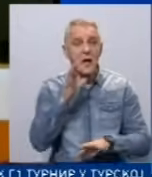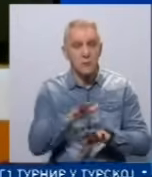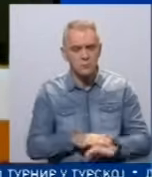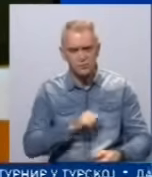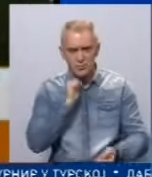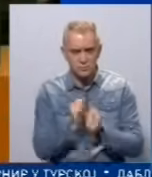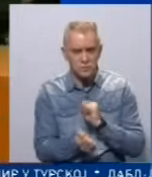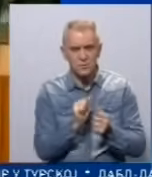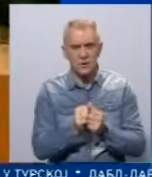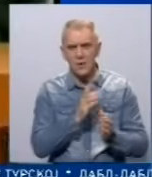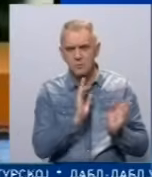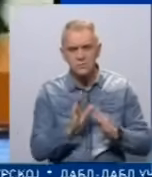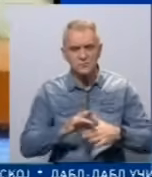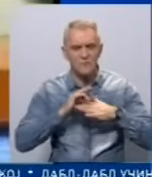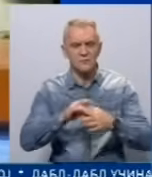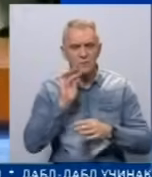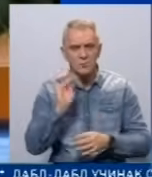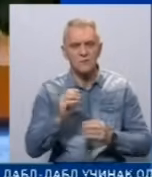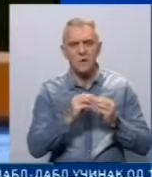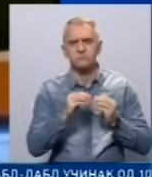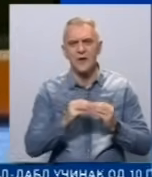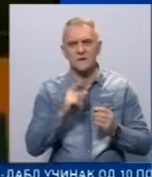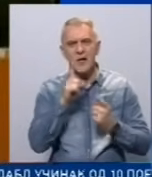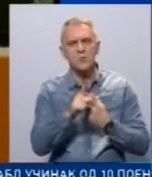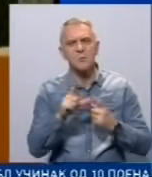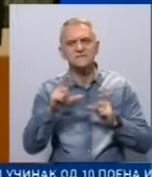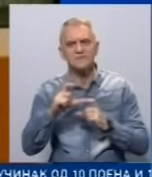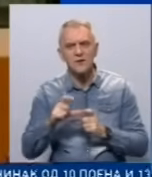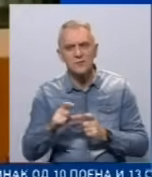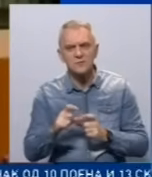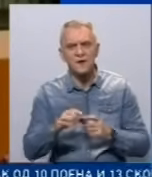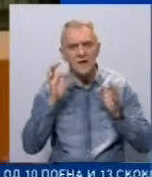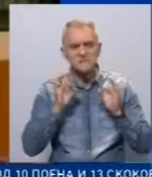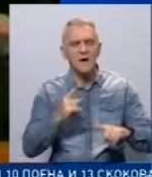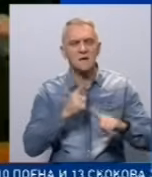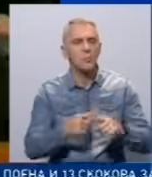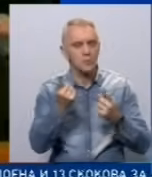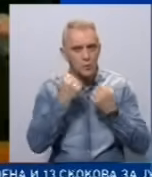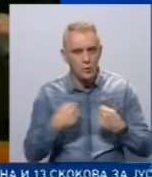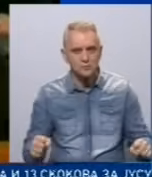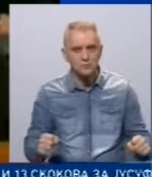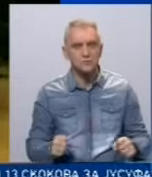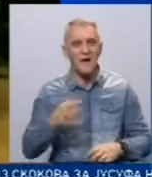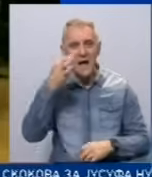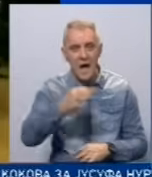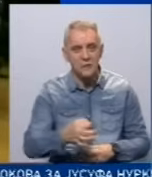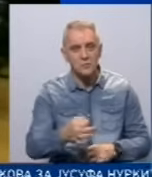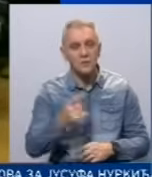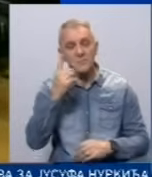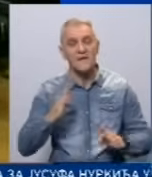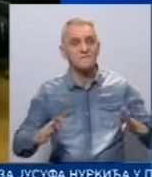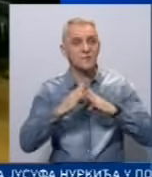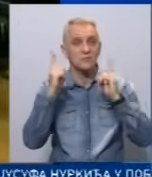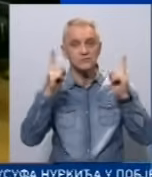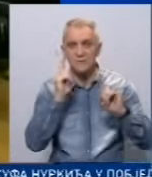borba, postupci najprije vođeni protiv Bekrije i Ljube Seferovića i svaki put su oslobođeni. I pred kantonalnim, ali i Vrhovnim